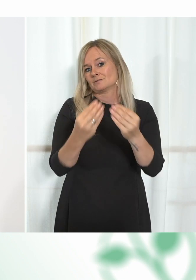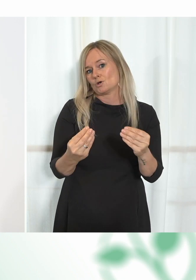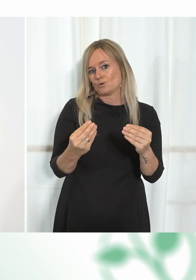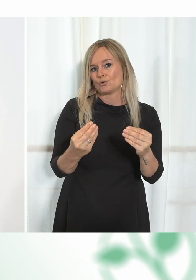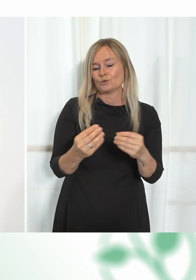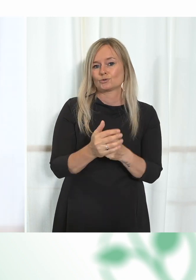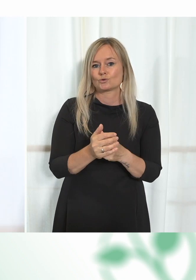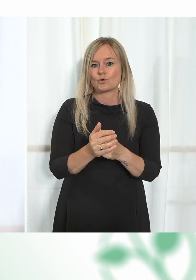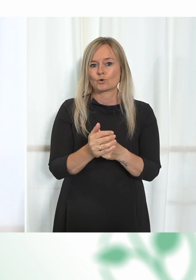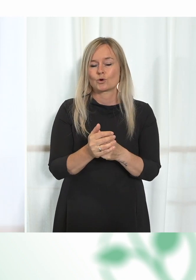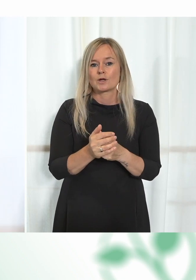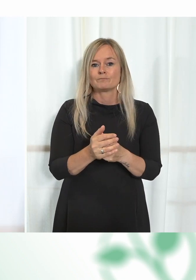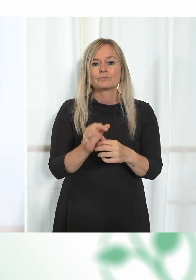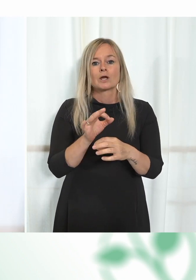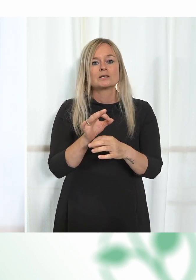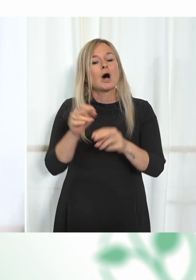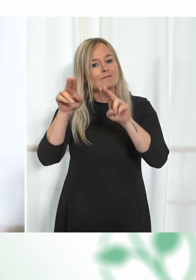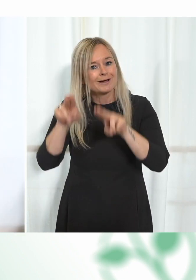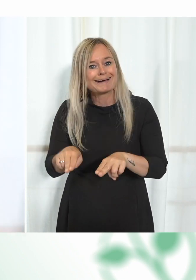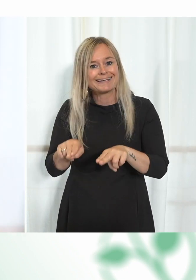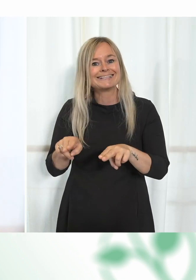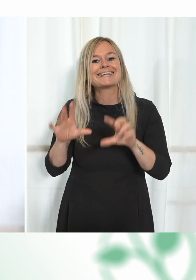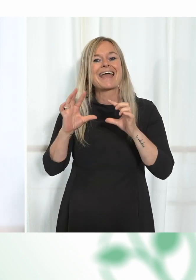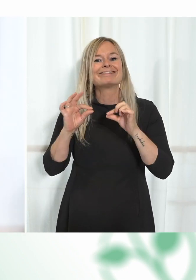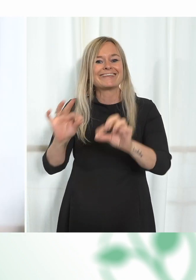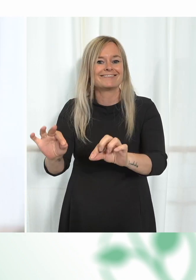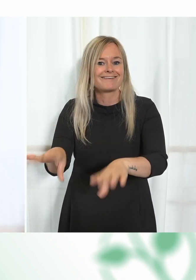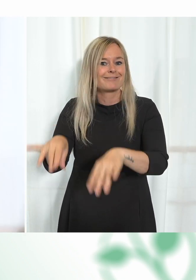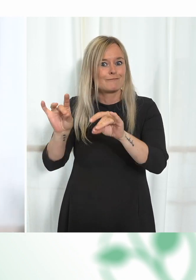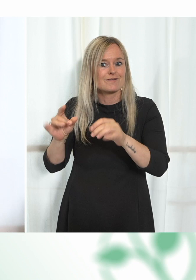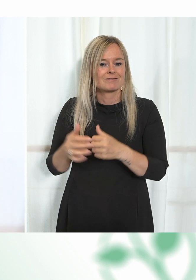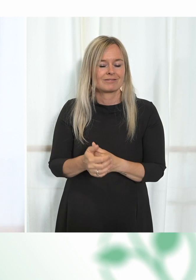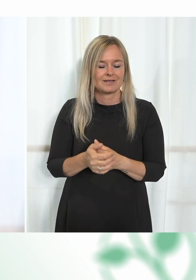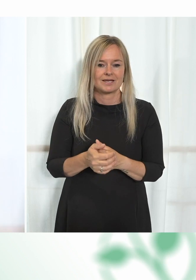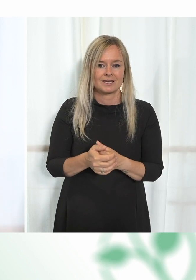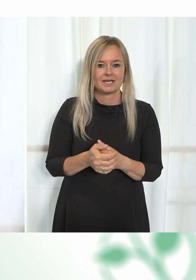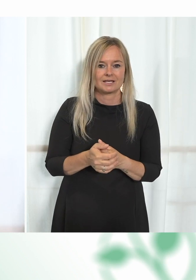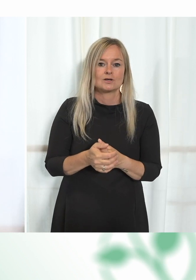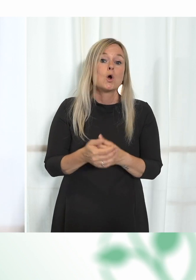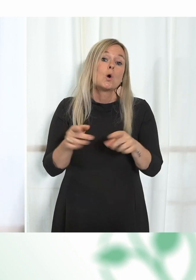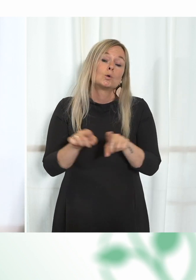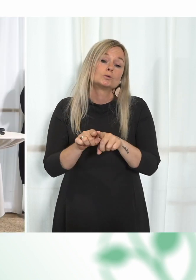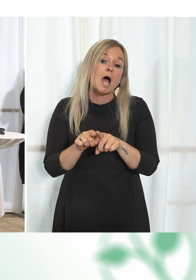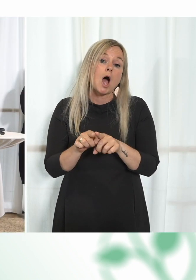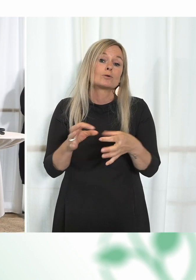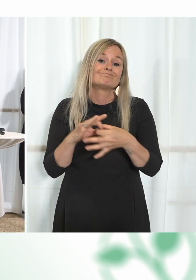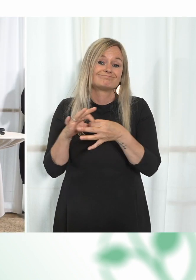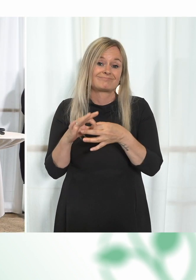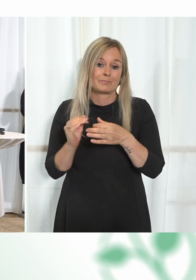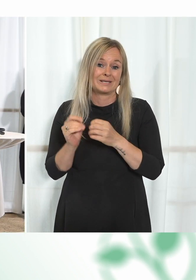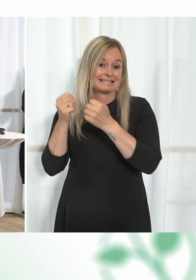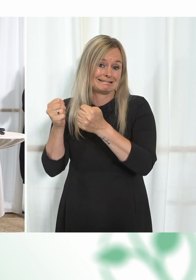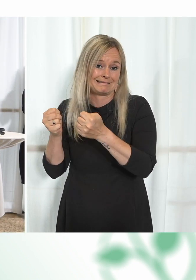für die beeinträchtigten Mitarbeiter die richtige Tätigkeit zu finden, natürlich auch in Bezug auf die Sicherheit. Weil natürlich auch diese Aspekte